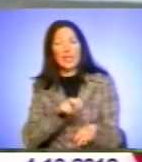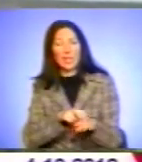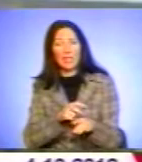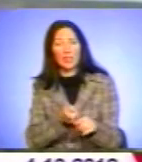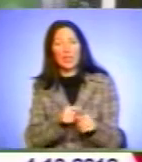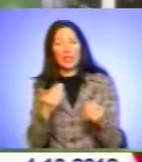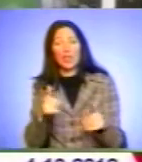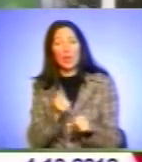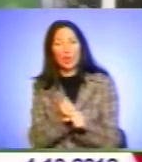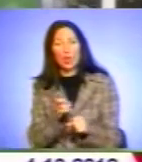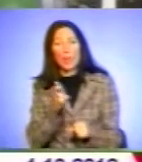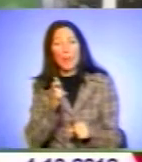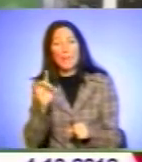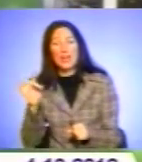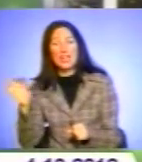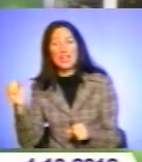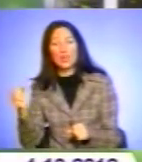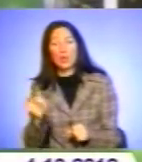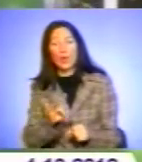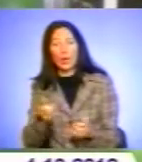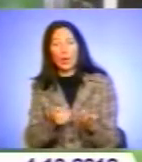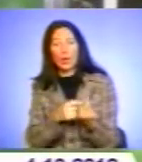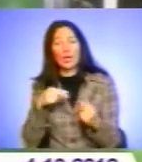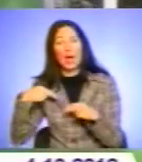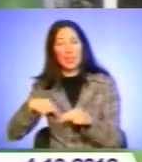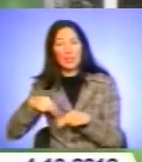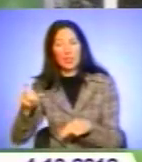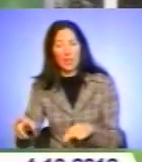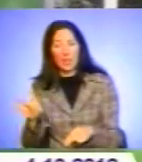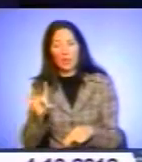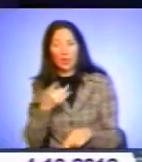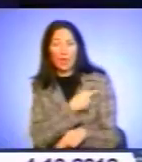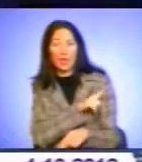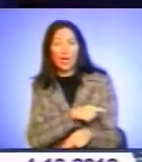Бережанському районі. Кілька працівників районної лікарні нещодавно отримали квартири.